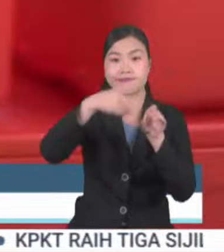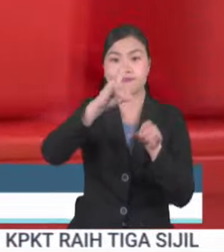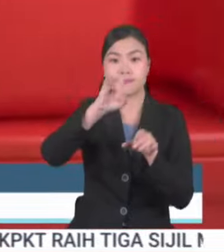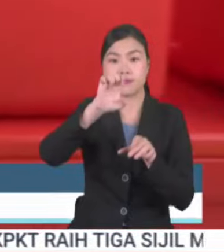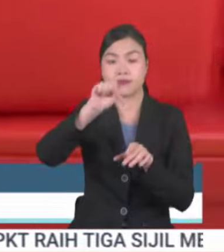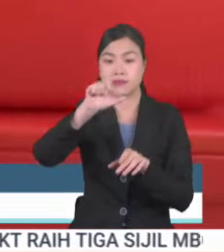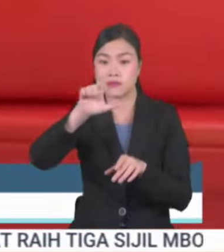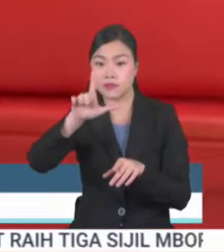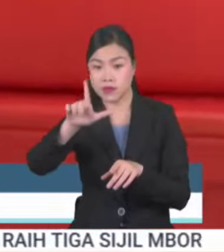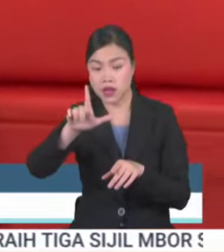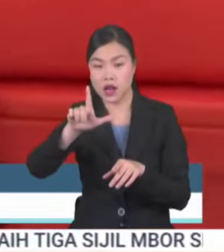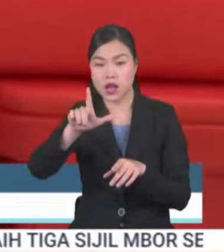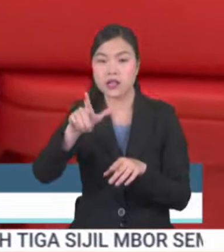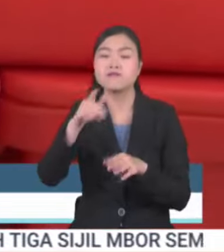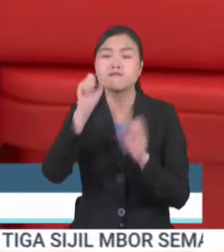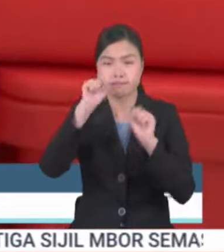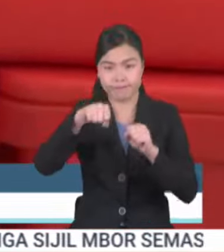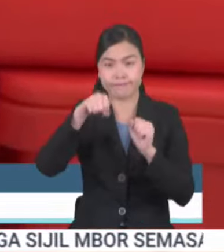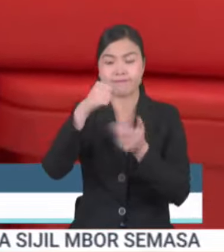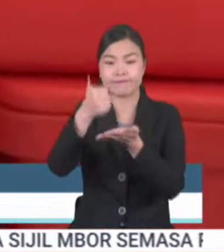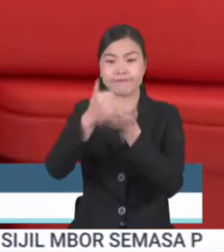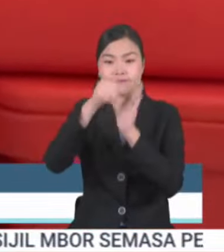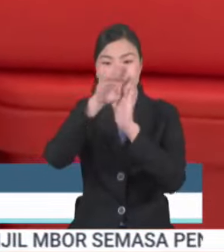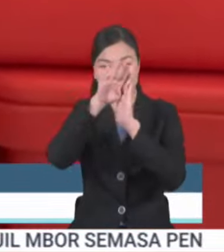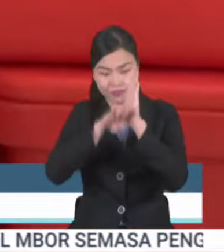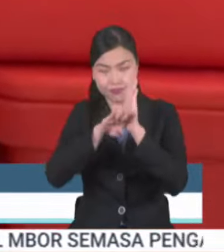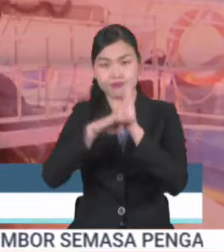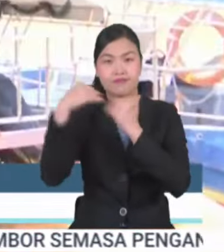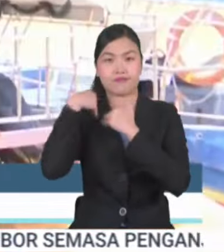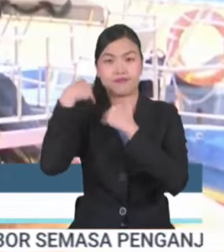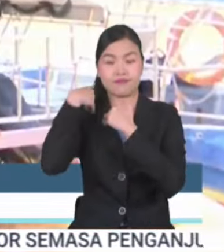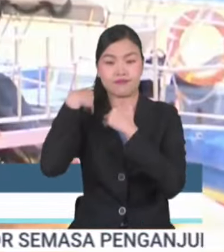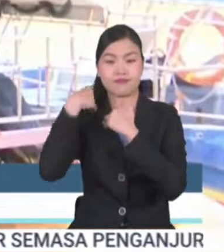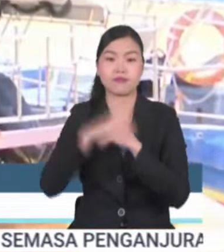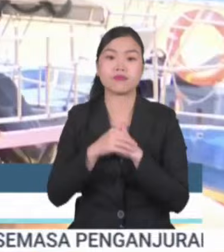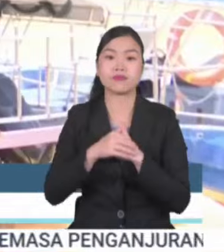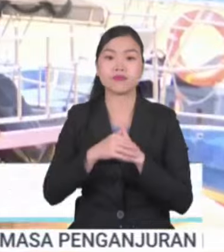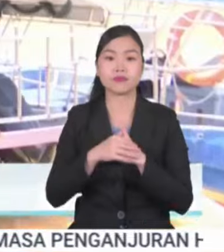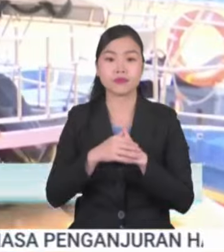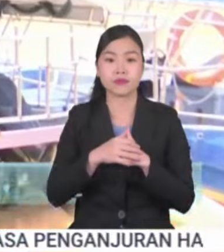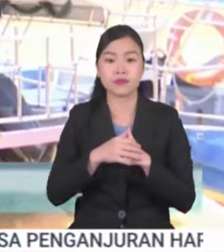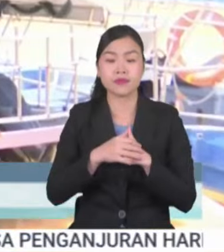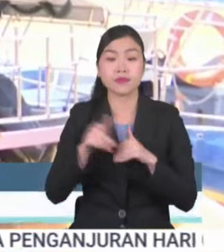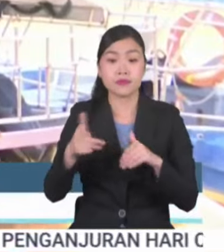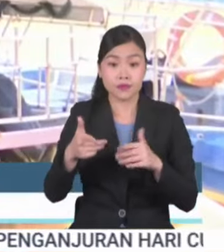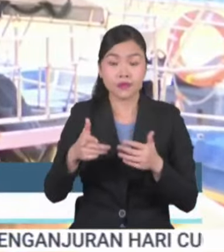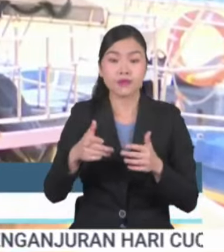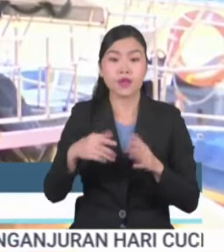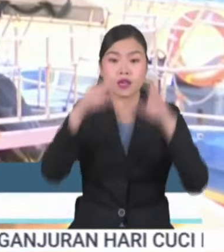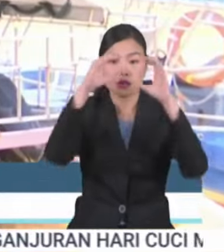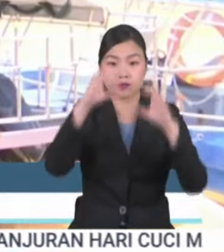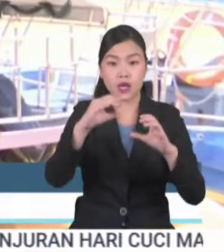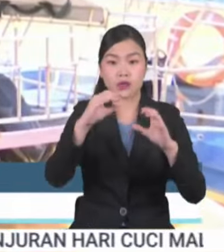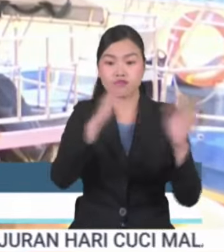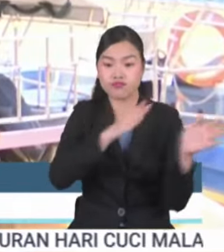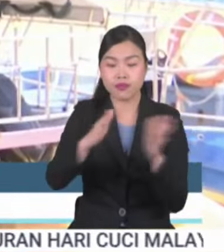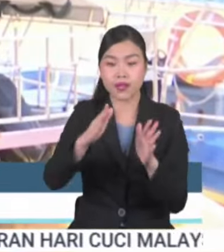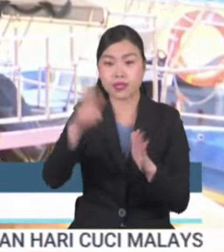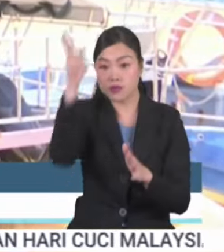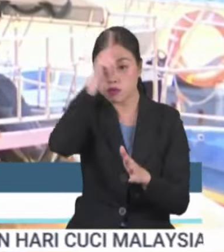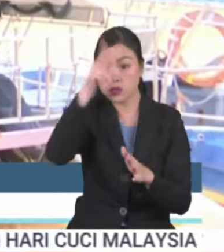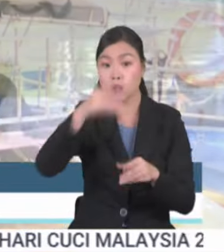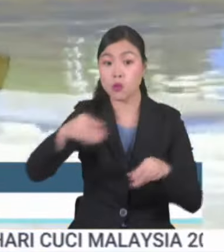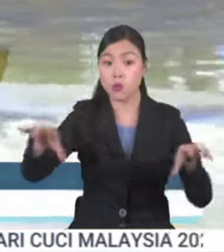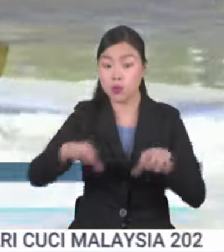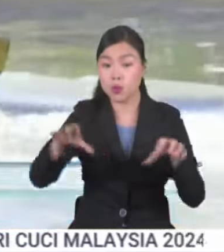hasil tangkapan ikan sedikit sebanyak dapat membantu nelayan. Ini adalah salah satu inisiatif yang baiklah yang pihak kerajaan